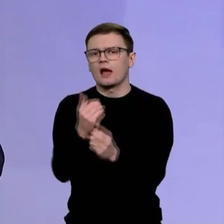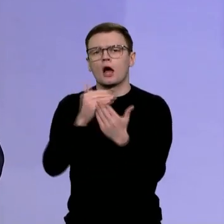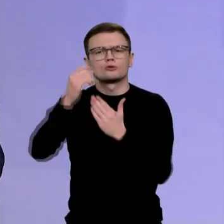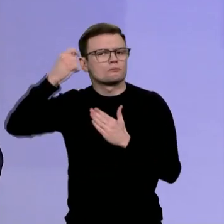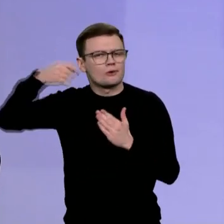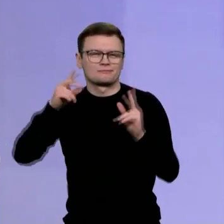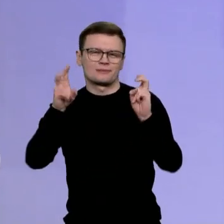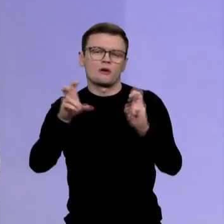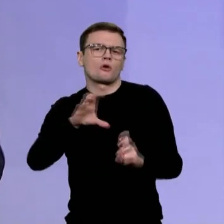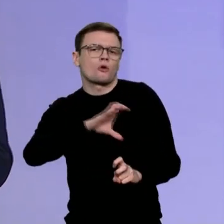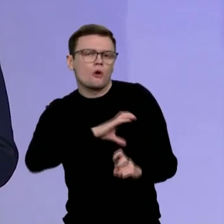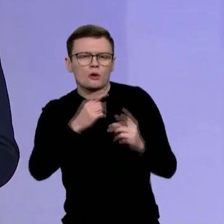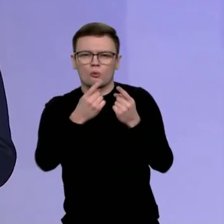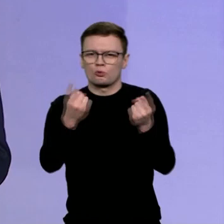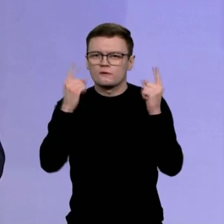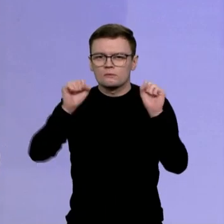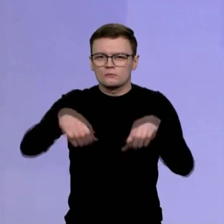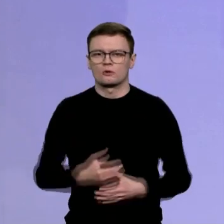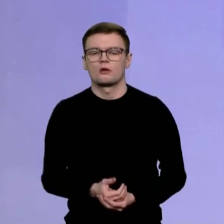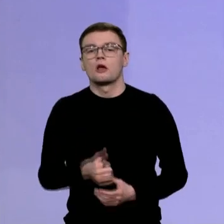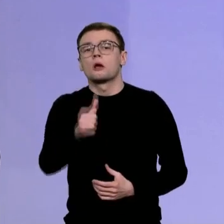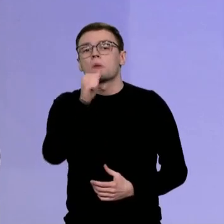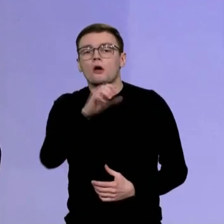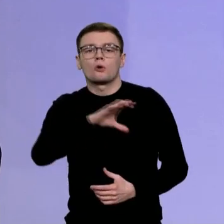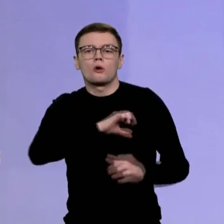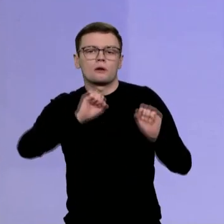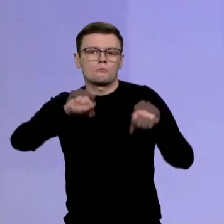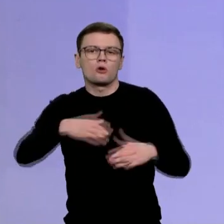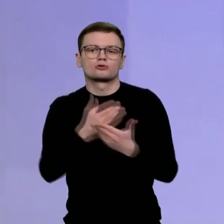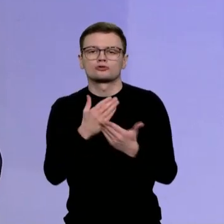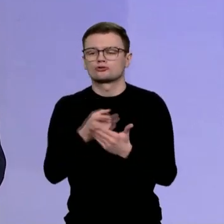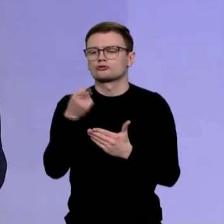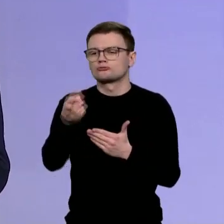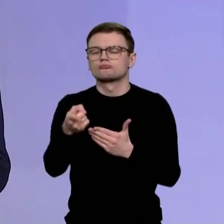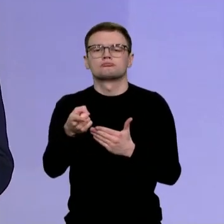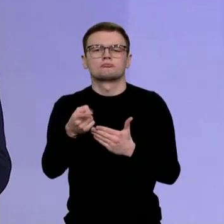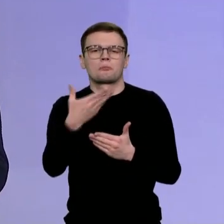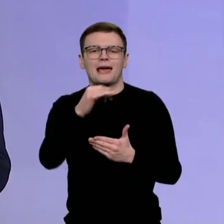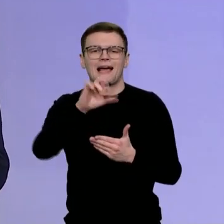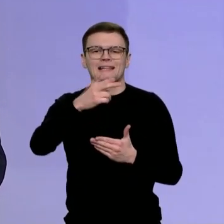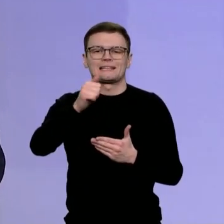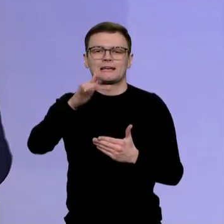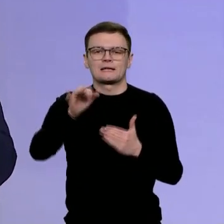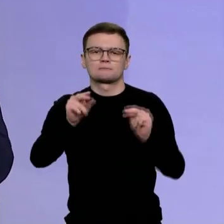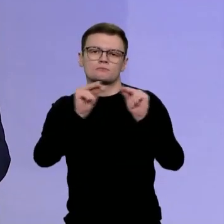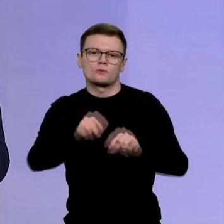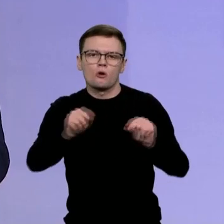minėjau, kolegija galėtų tapti mechanikų kalvė, universitetas galėtų bendradarbiauti su užsienio universitetais ir,